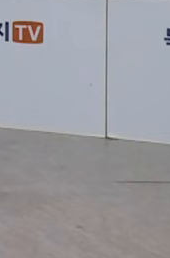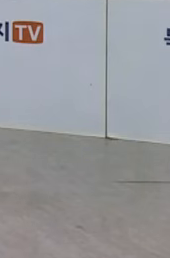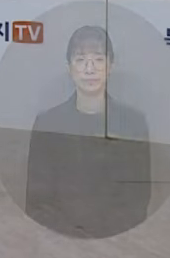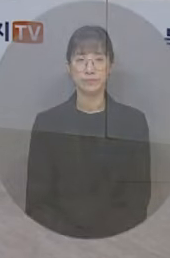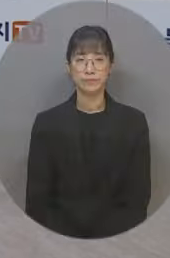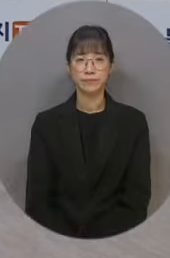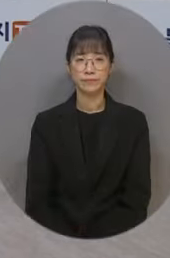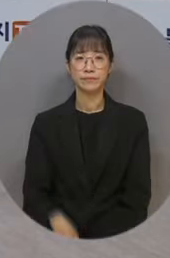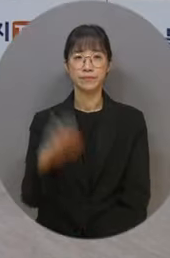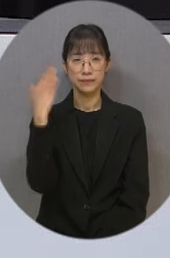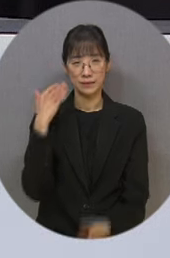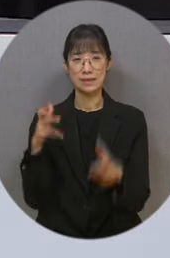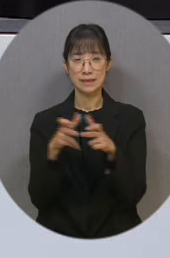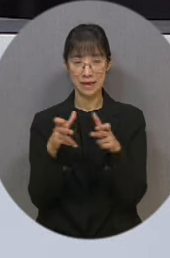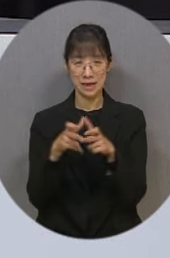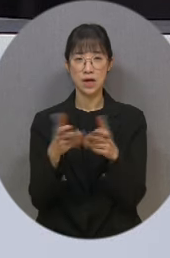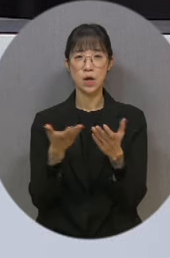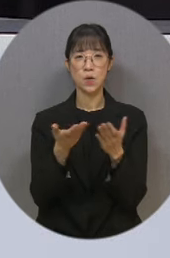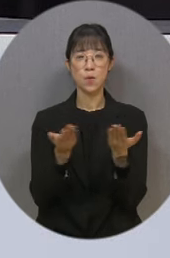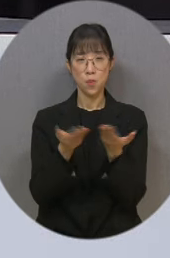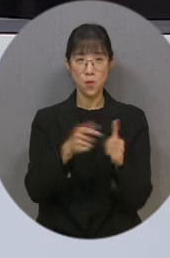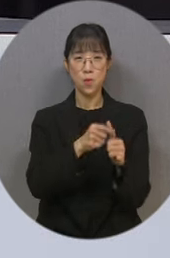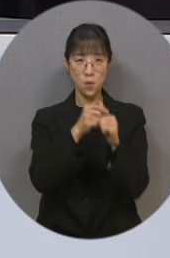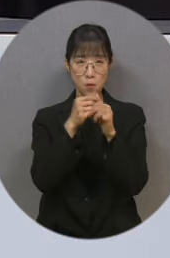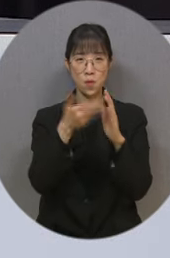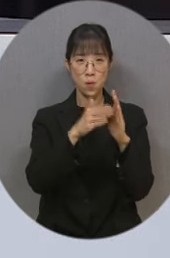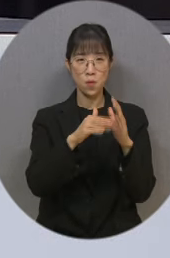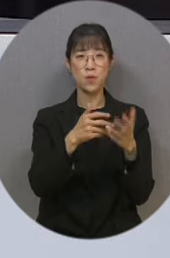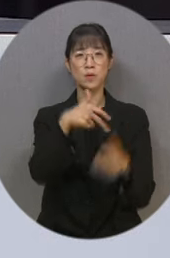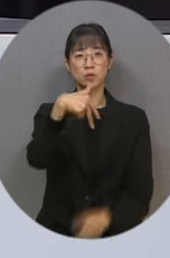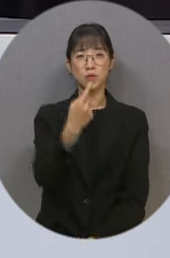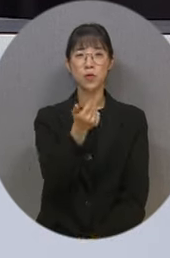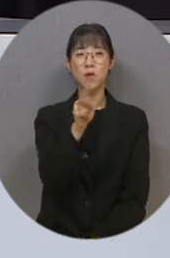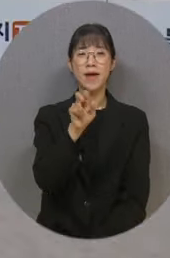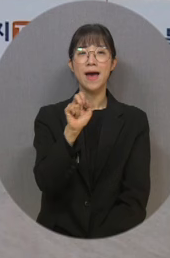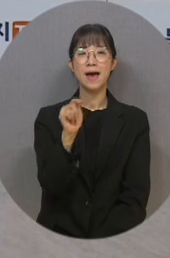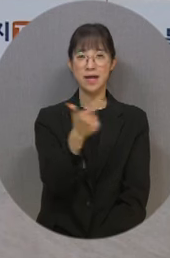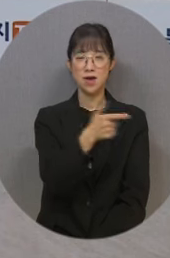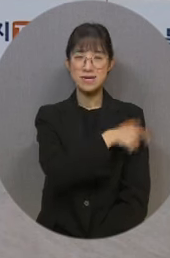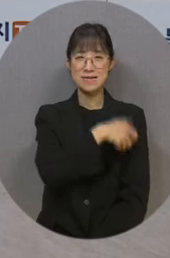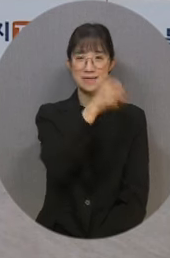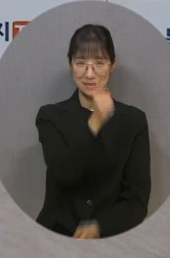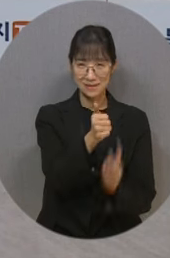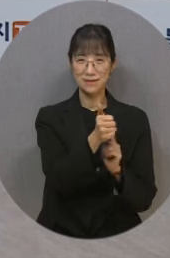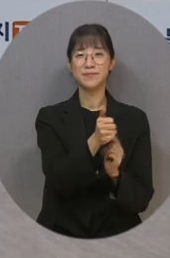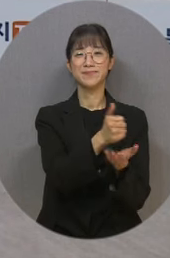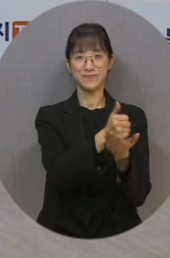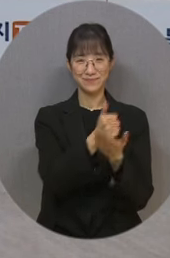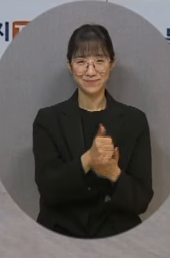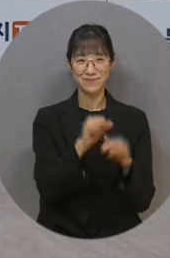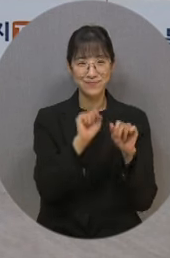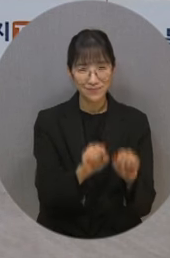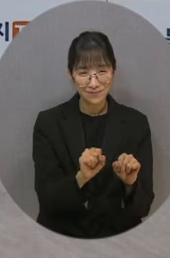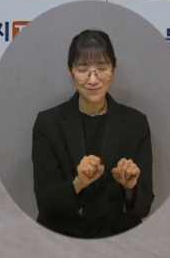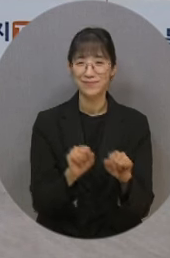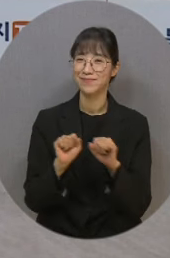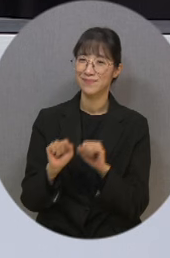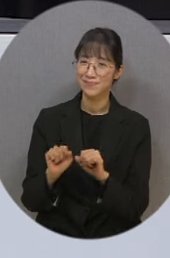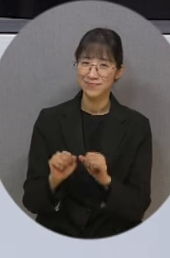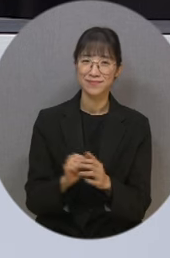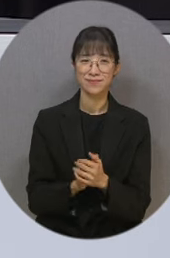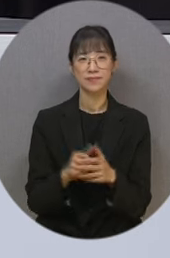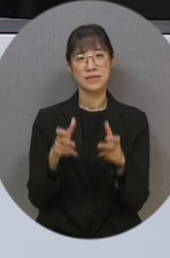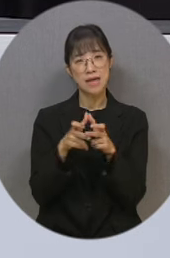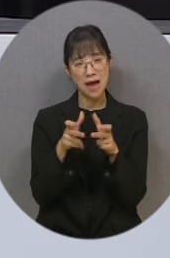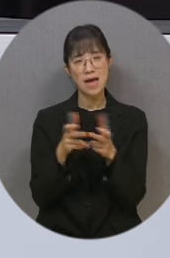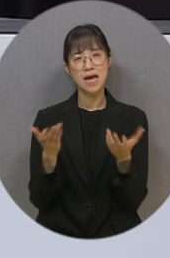한국 장애인고용공단의 조향현 이사장님을 모셨습니다 어서 오십시오 안녕하세요 장애인 일자리에